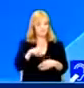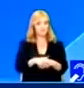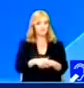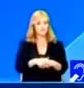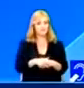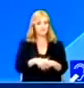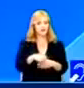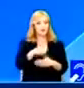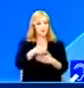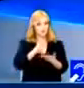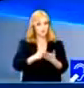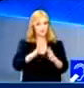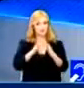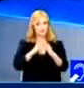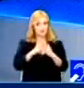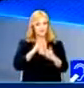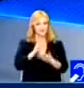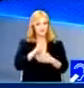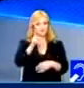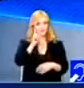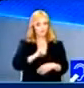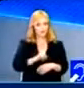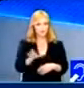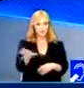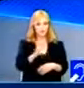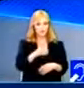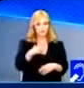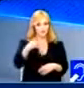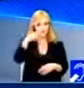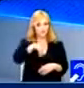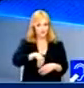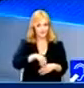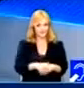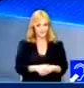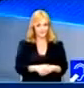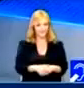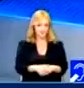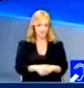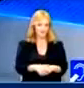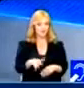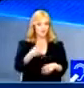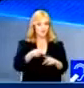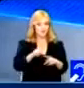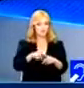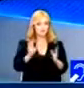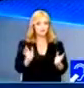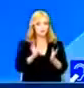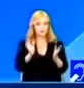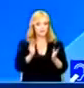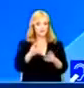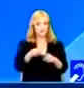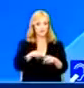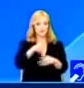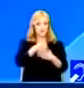mulți vor să se înfructe din ea. Prin urmare, susține Dumitru Prunariu, este important să protejăm cu sfințenie această pâine